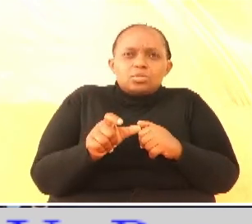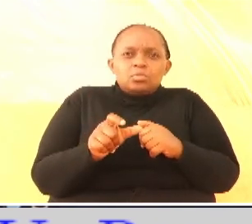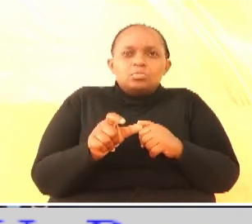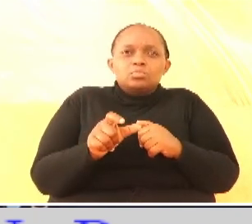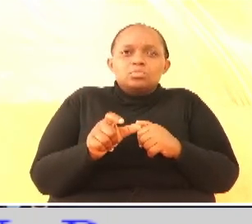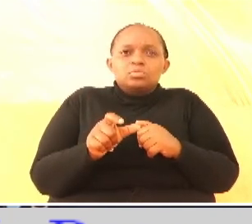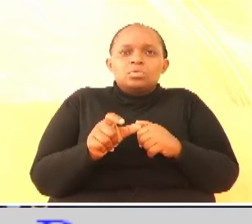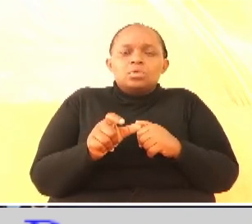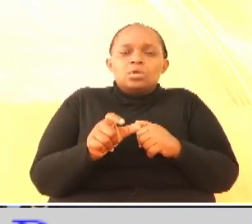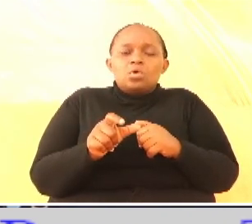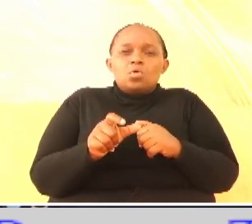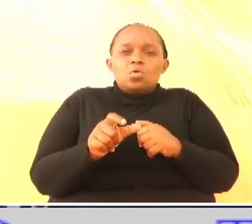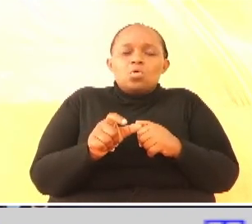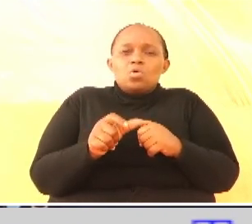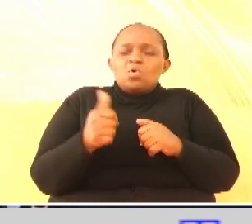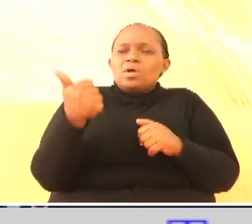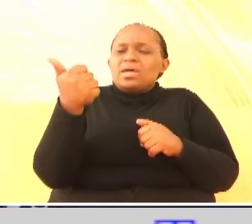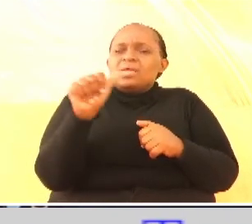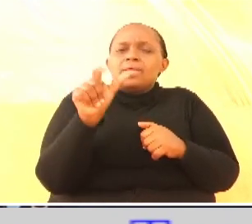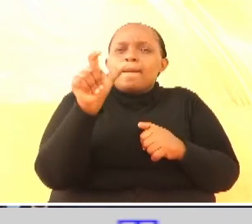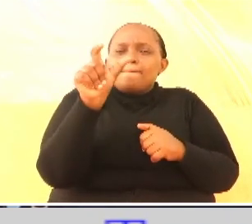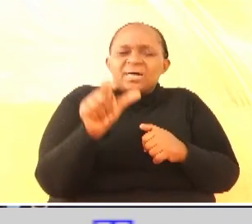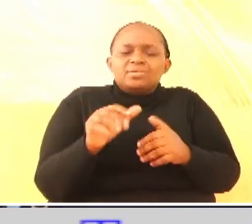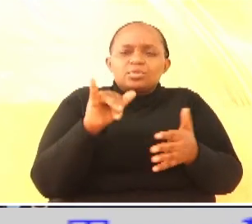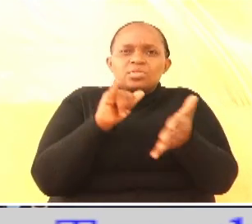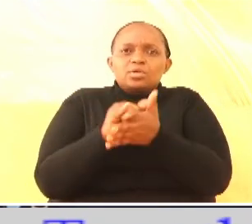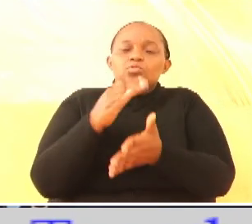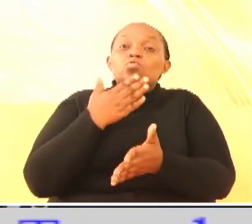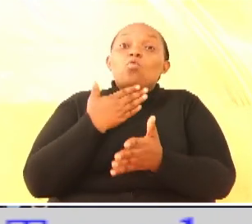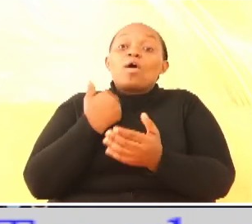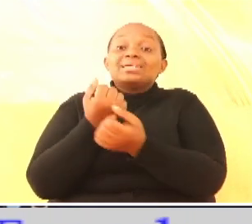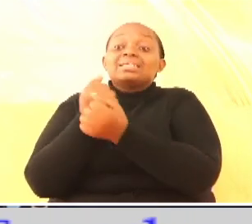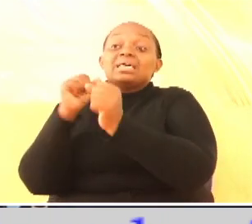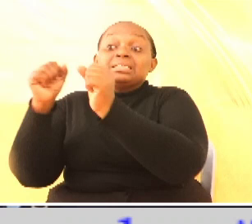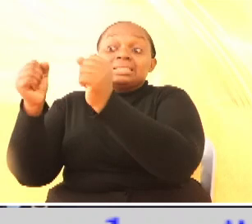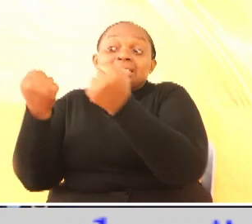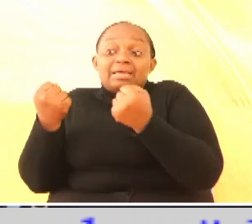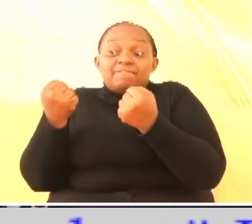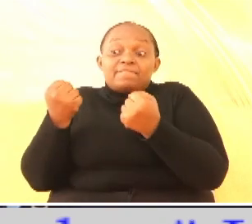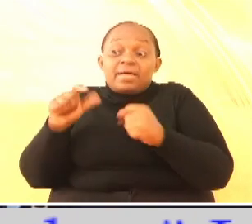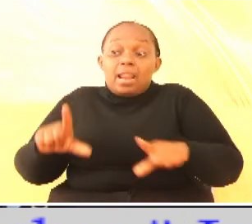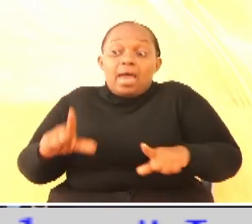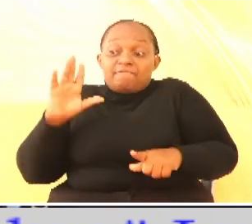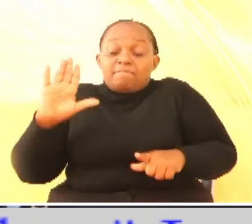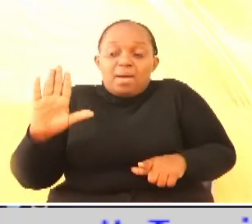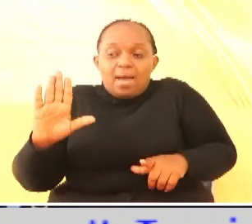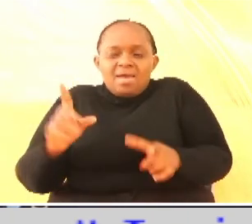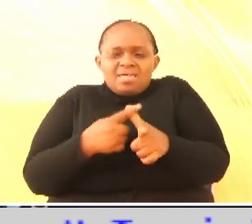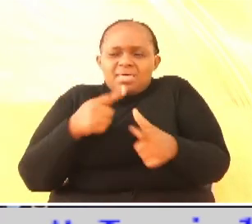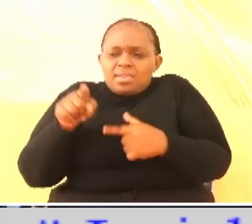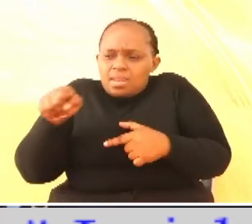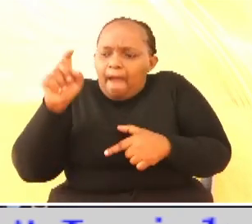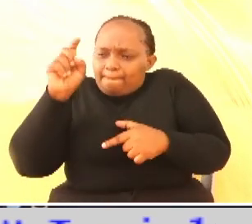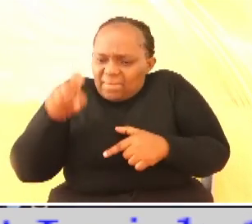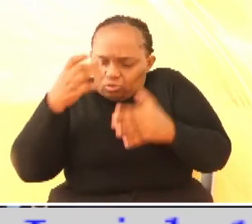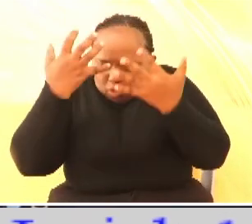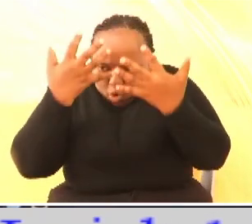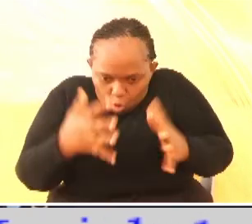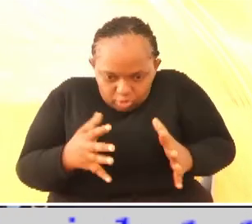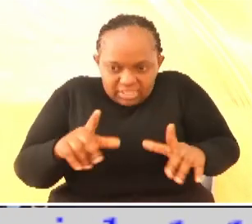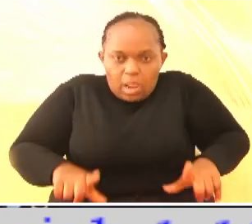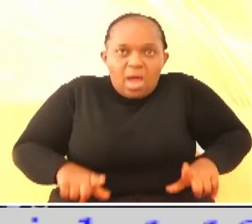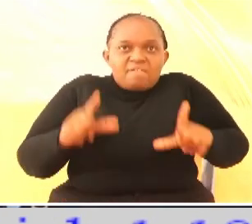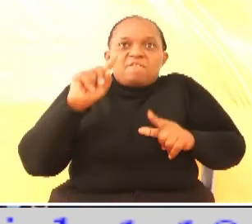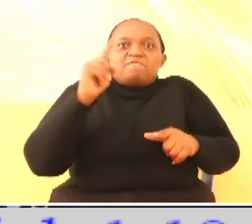inasema kwa kizungu, whoever wants to save their life will lose it. But whoever loses their life for me will find it. What